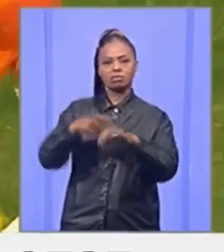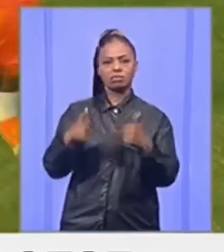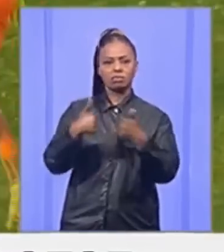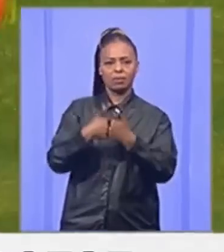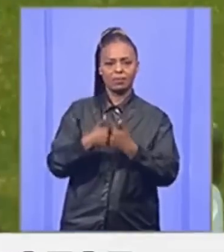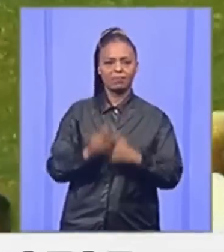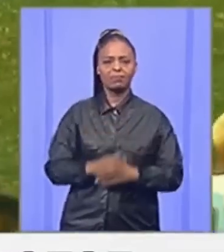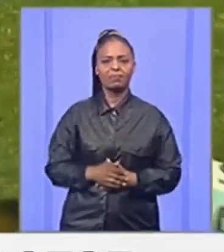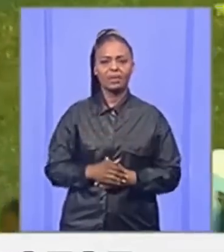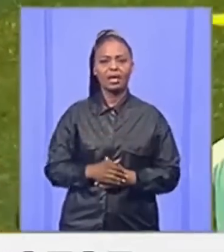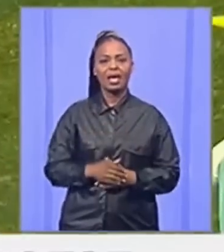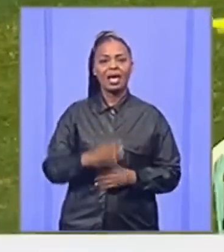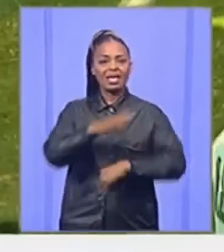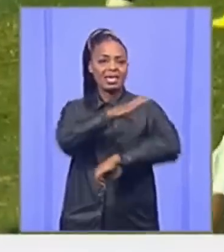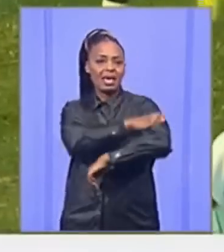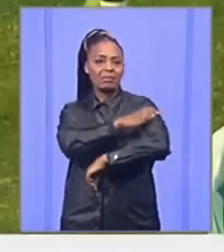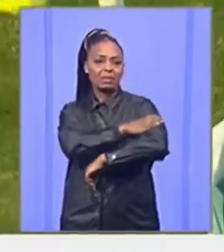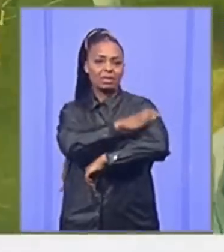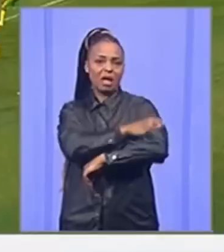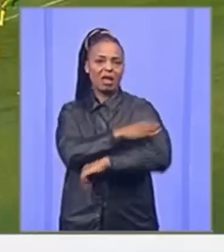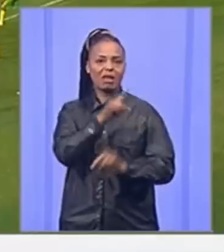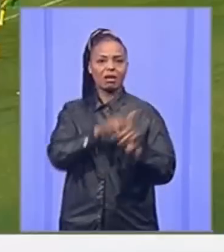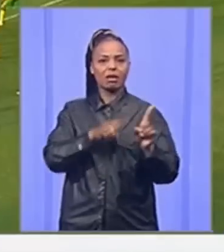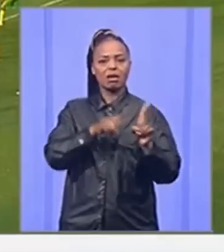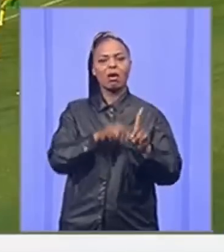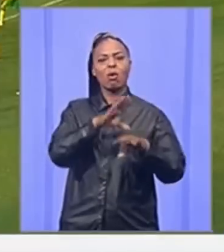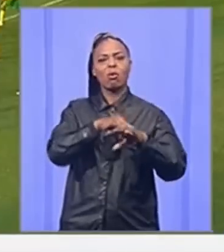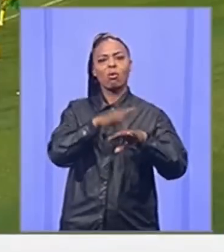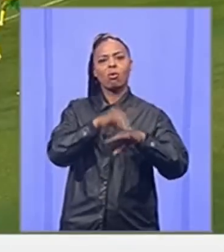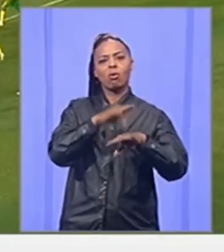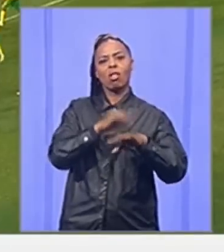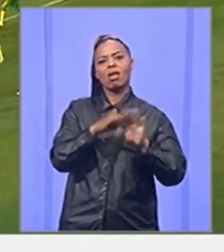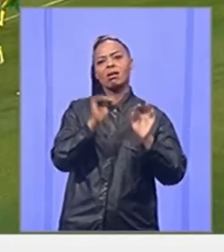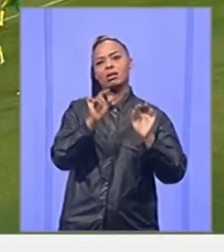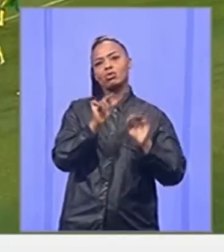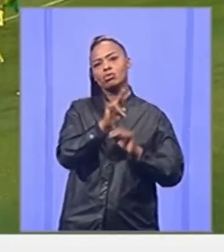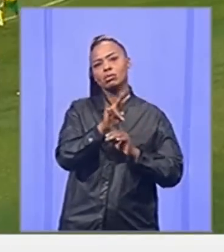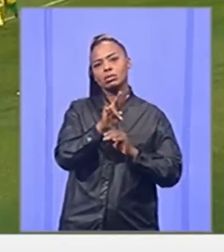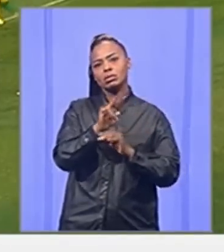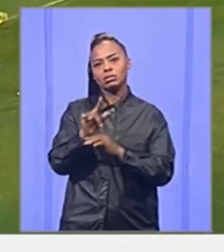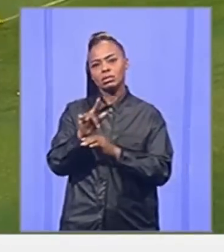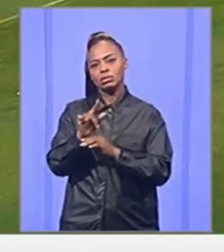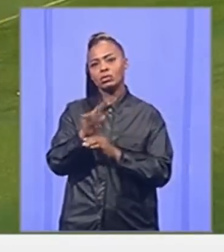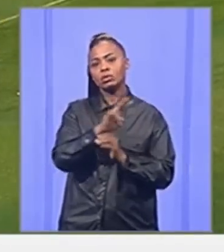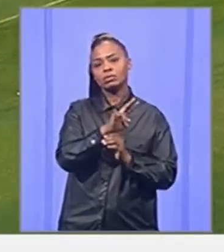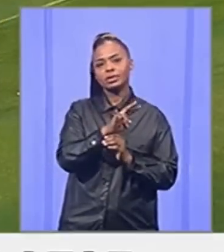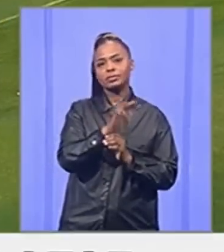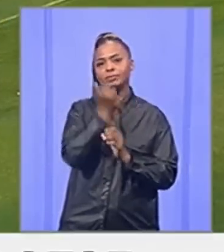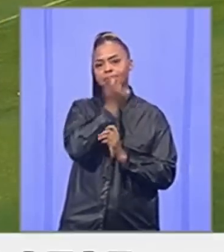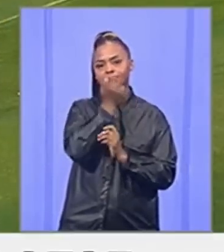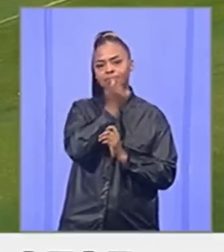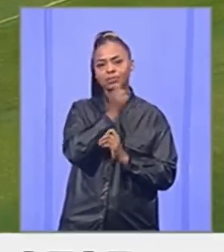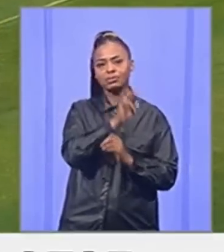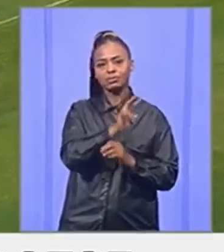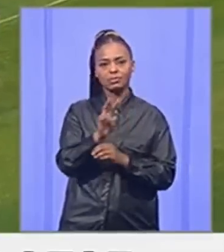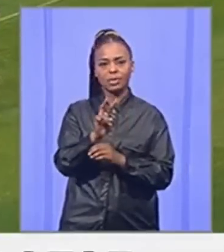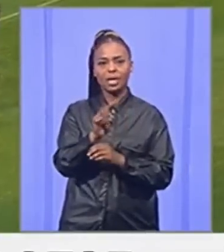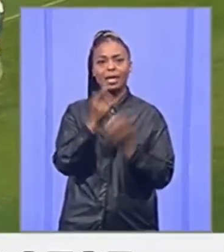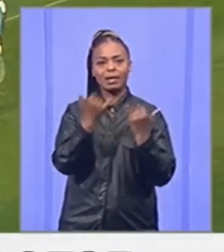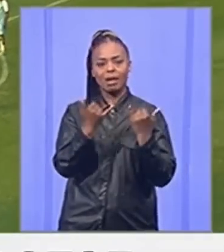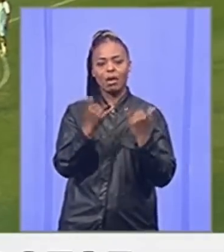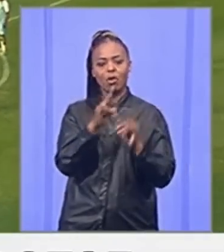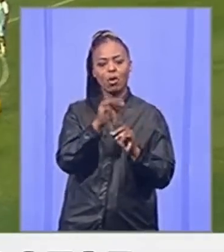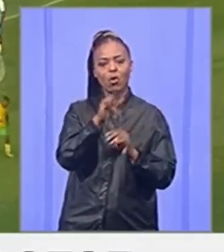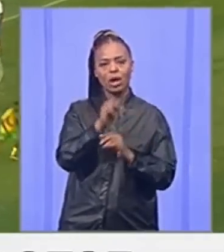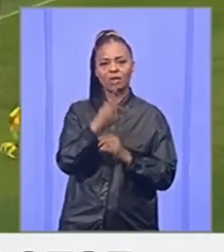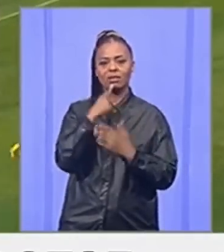phadišano. Mokapteni wa peleng wa ba mengwaga ya ka tlase ga 20 Rowan Human o ikemišeditse go thuša bafana